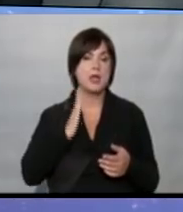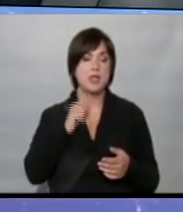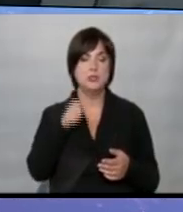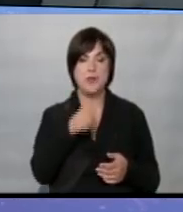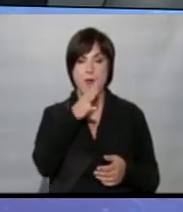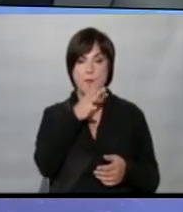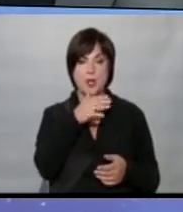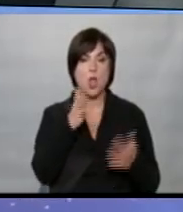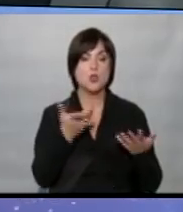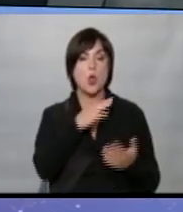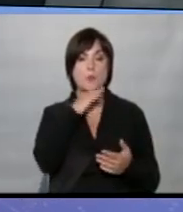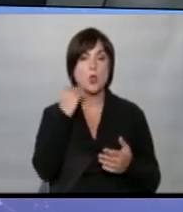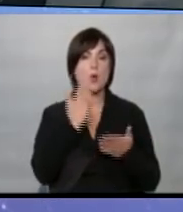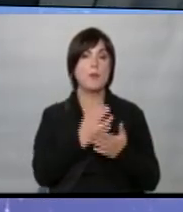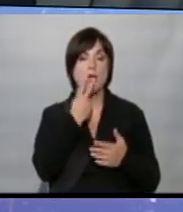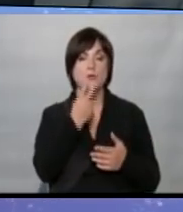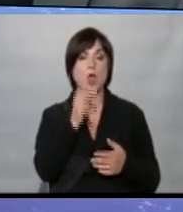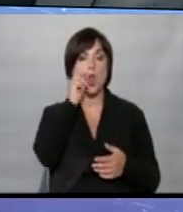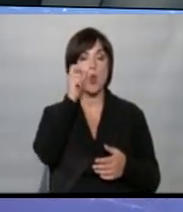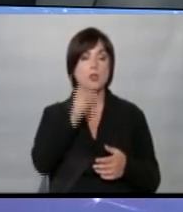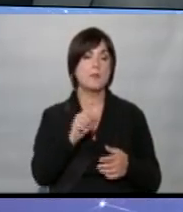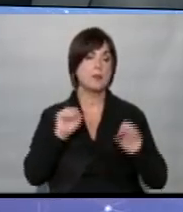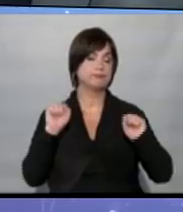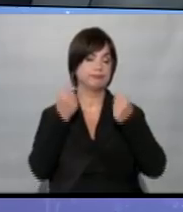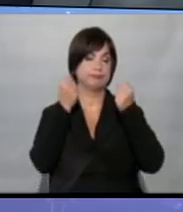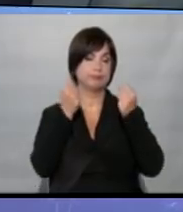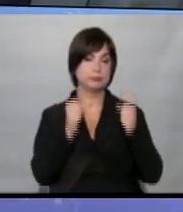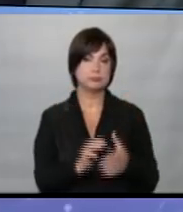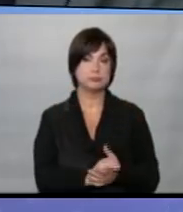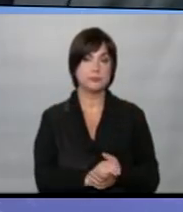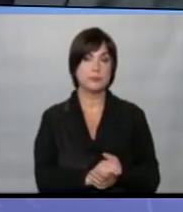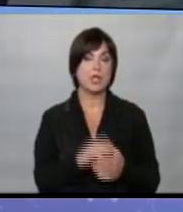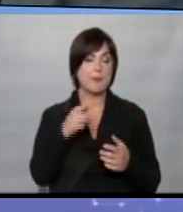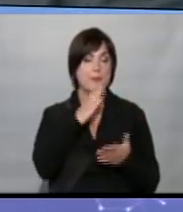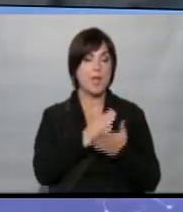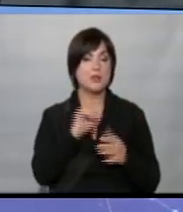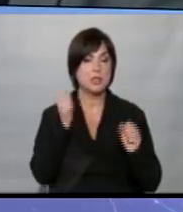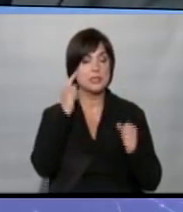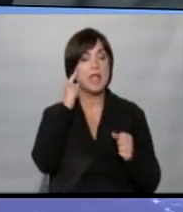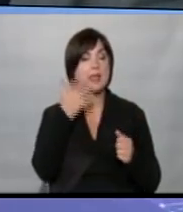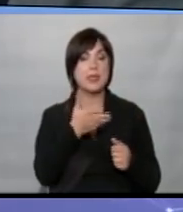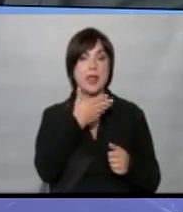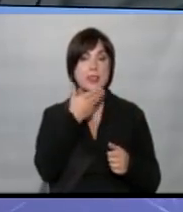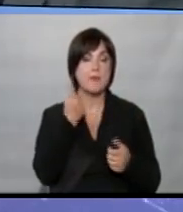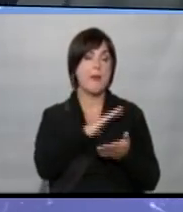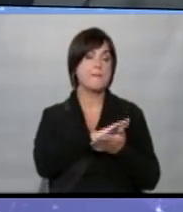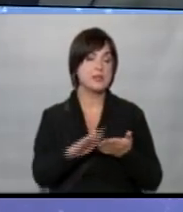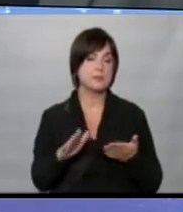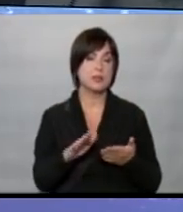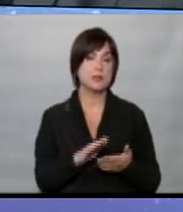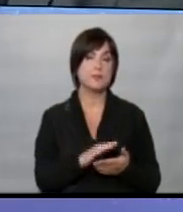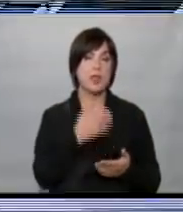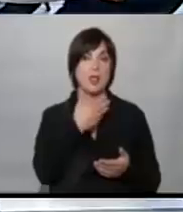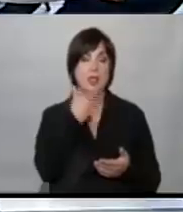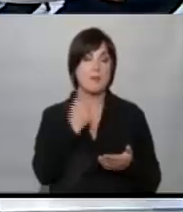во Македонија, толку многу беа очигледни, луѓето беа изреволтирани. Изреволтирани се знаат дека нема бесплатно кампањата, да.